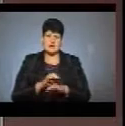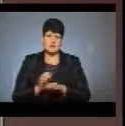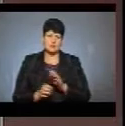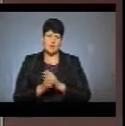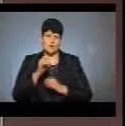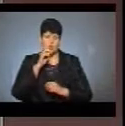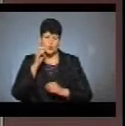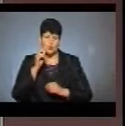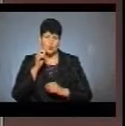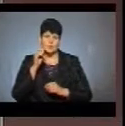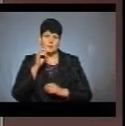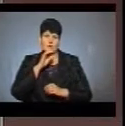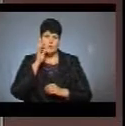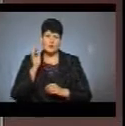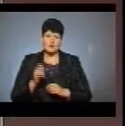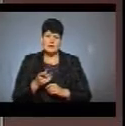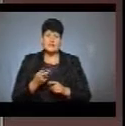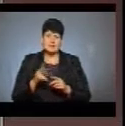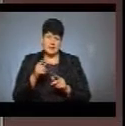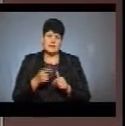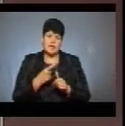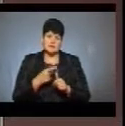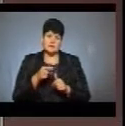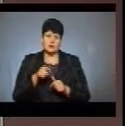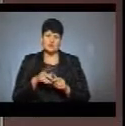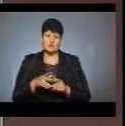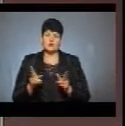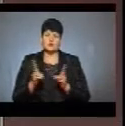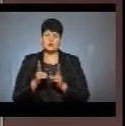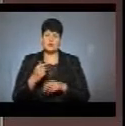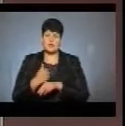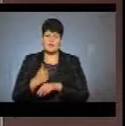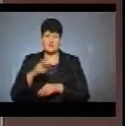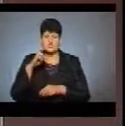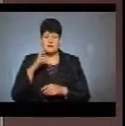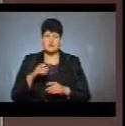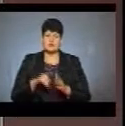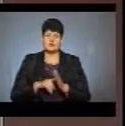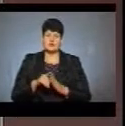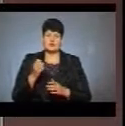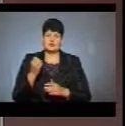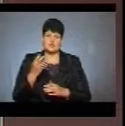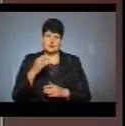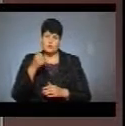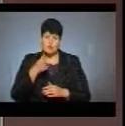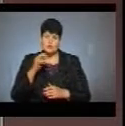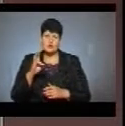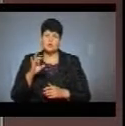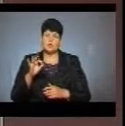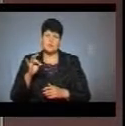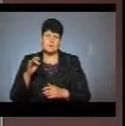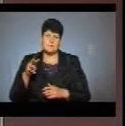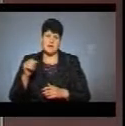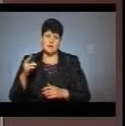Назва походить від зустрічі глав цих чотирьох держав, яка вперше відбулася 6 червня 2014 року в Нормандії. На